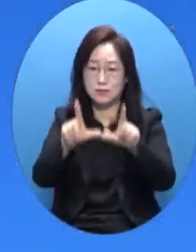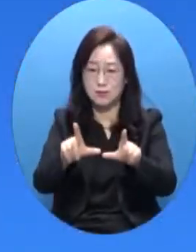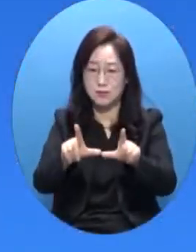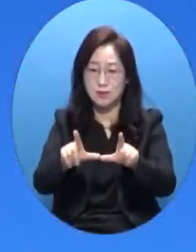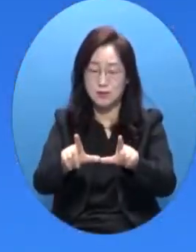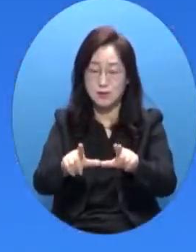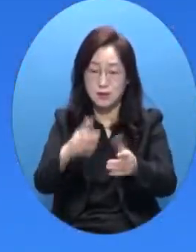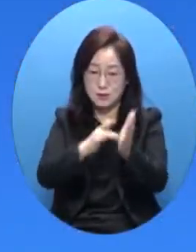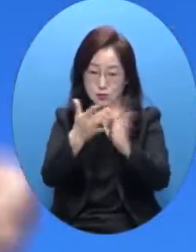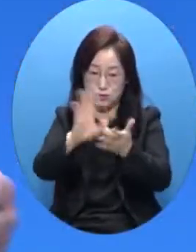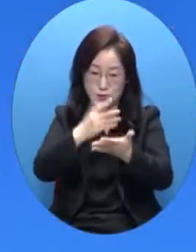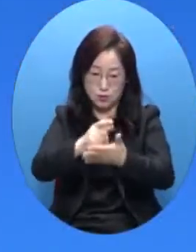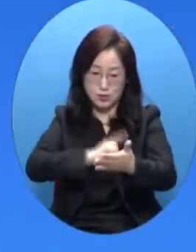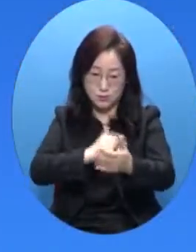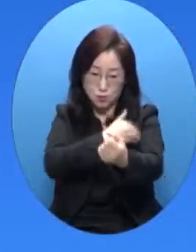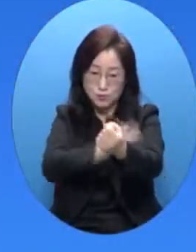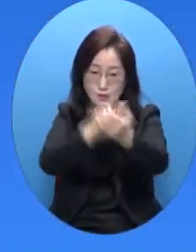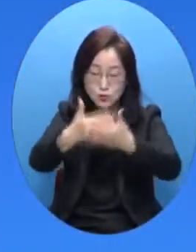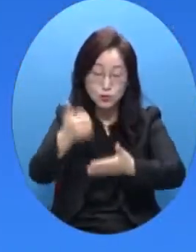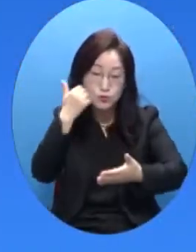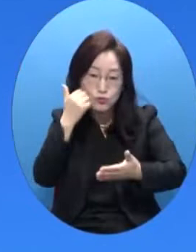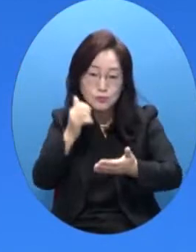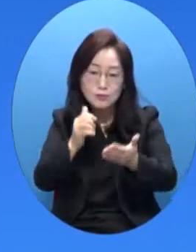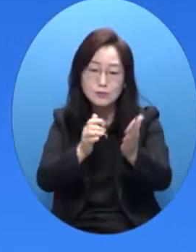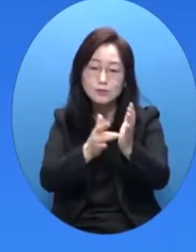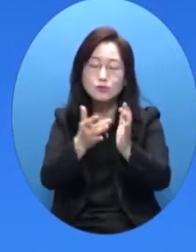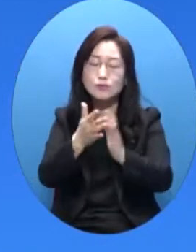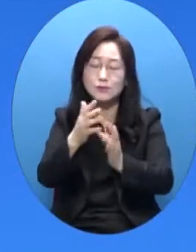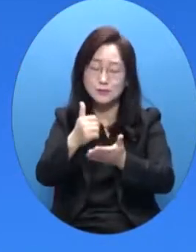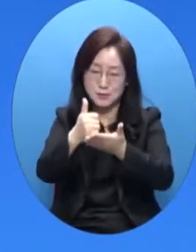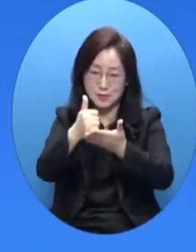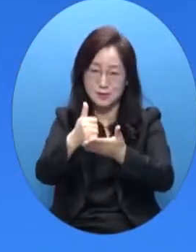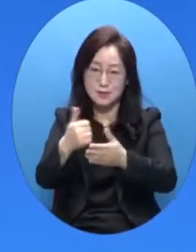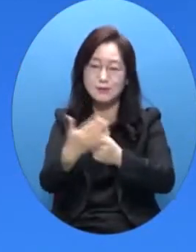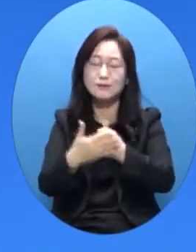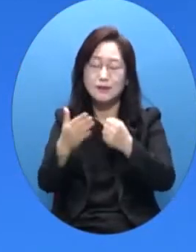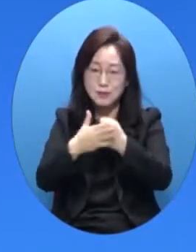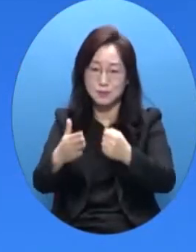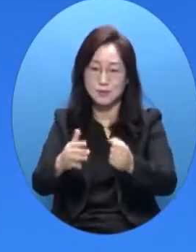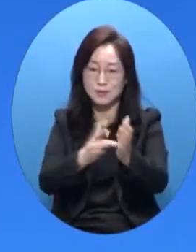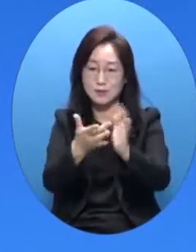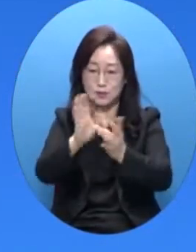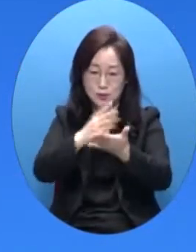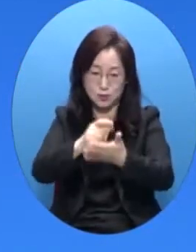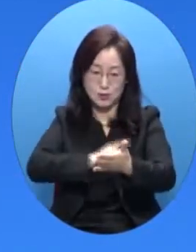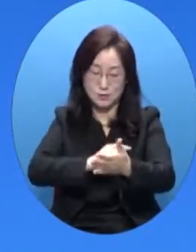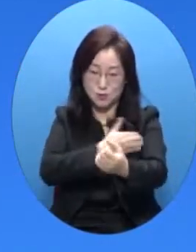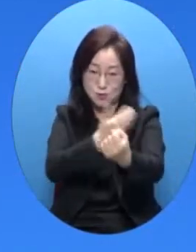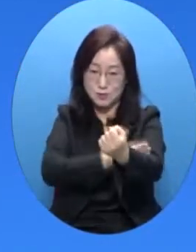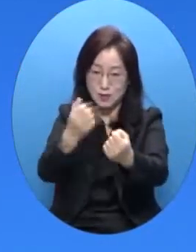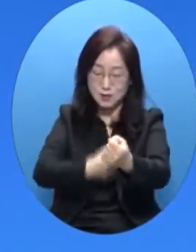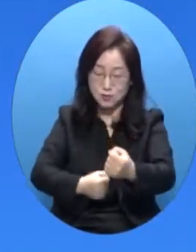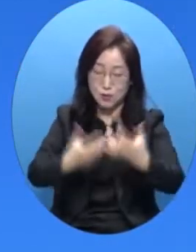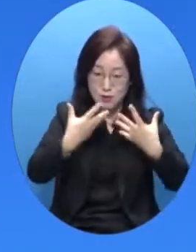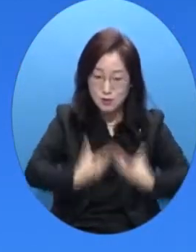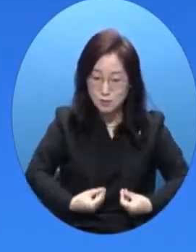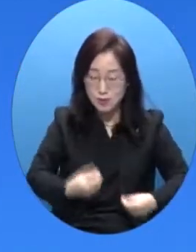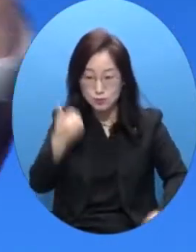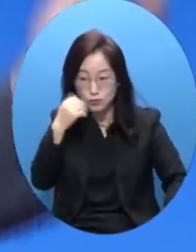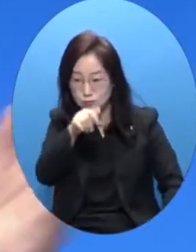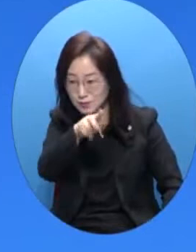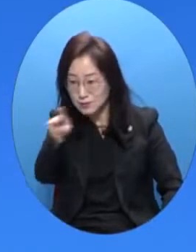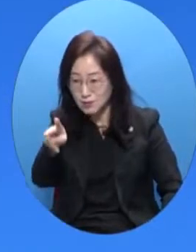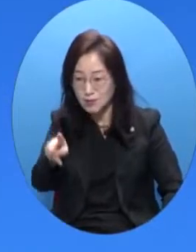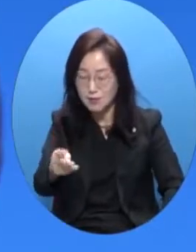이름에 권세를 준 것이 주님의 은혜인 것입니다. 우리가 예수 그리스도의 이름에 권세를 가지고 날마다 절망의 찬자를 일으키고